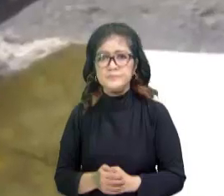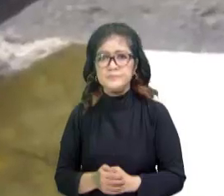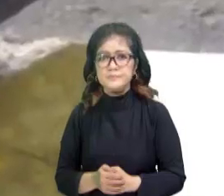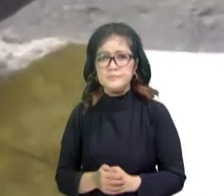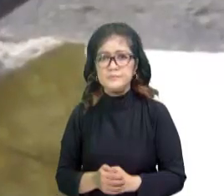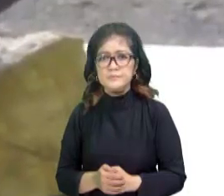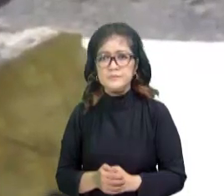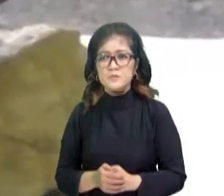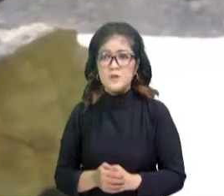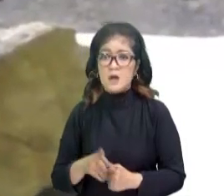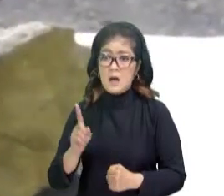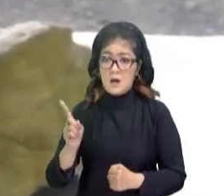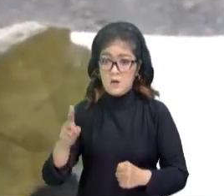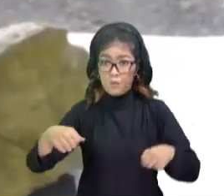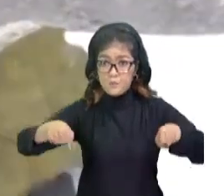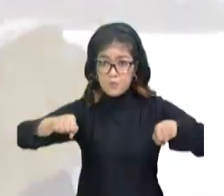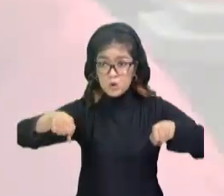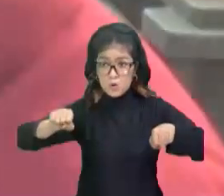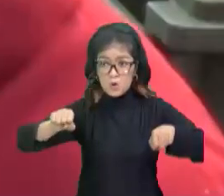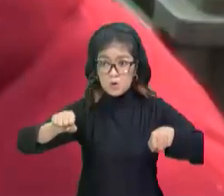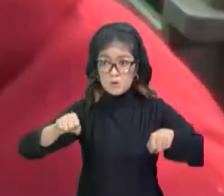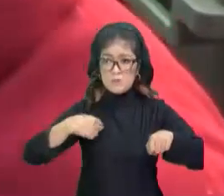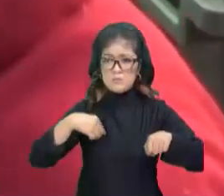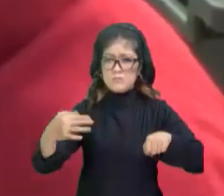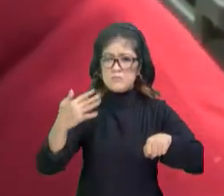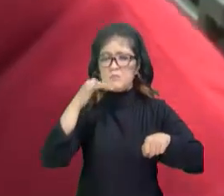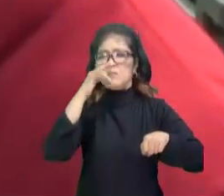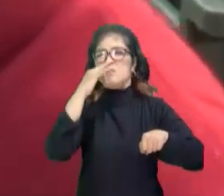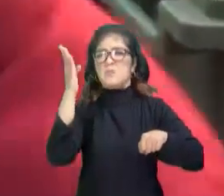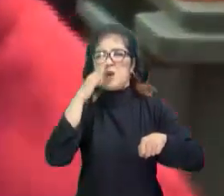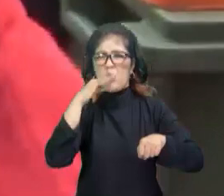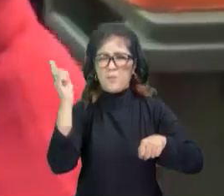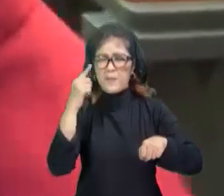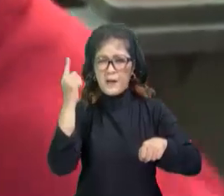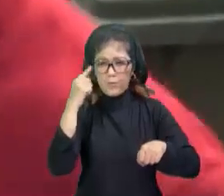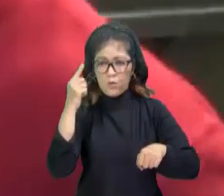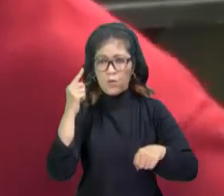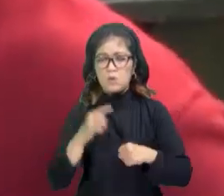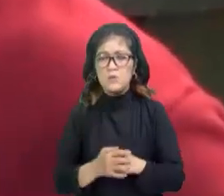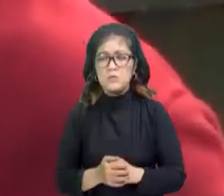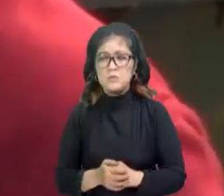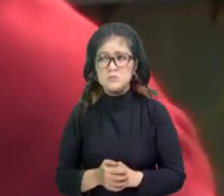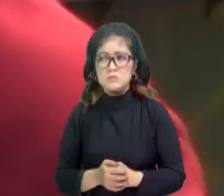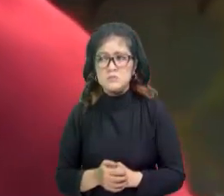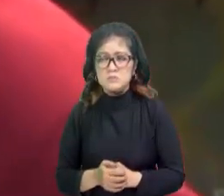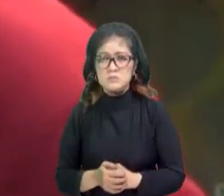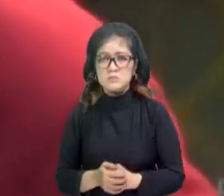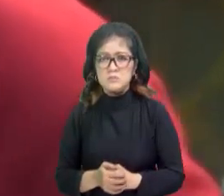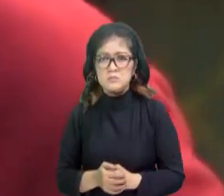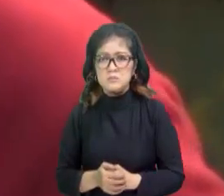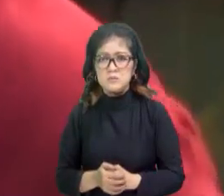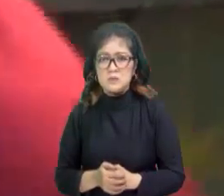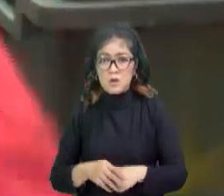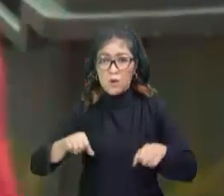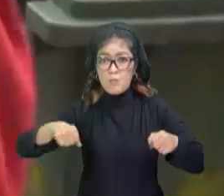dari pengendara motor sport Hai Subhana aja dari sini motor yang setengahnya motor ini